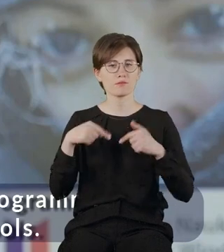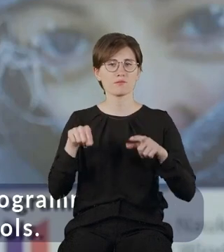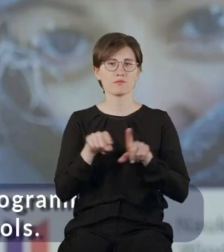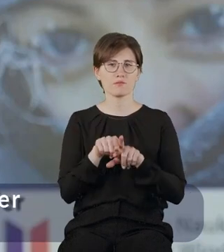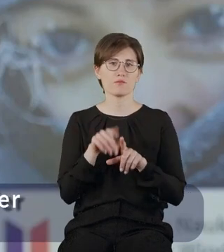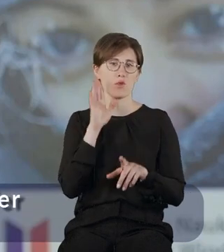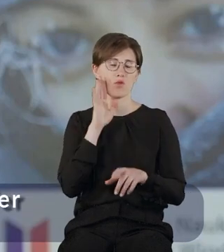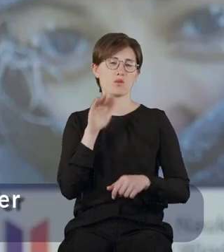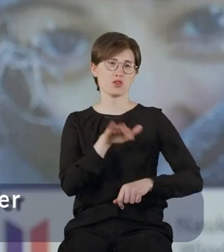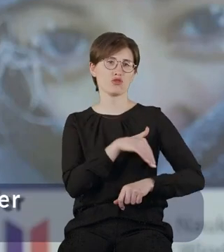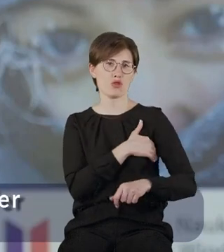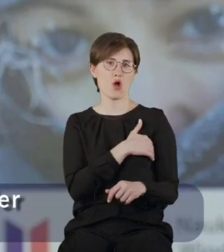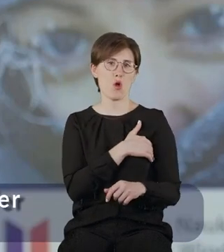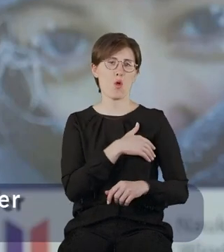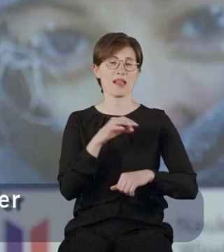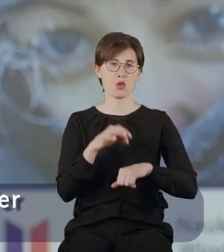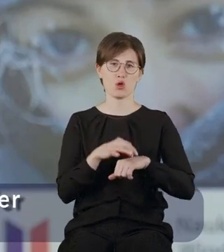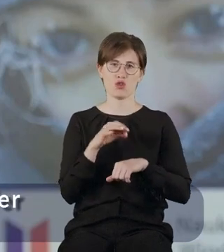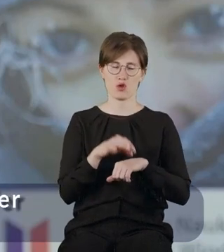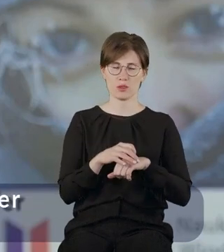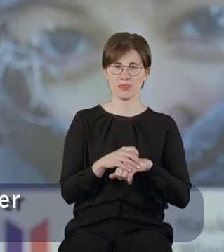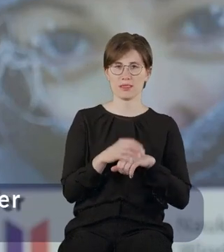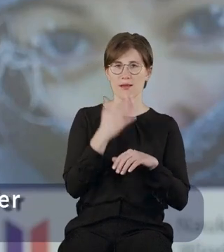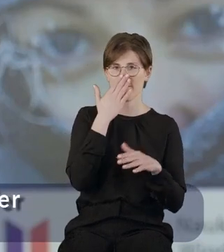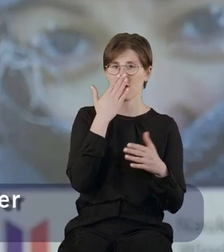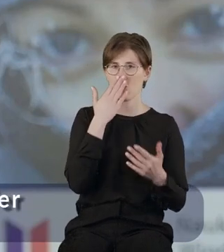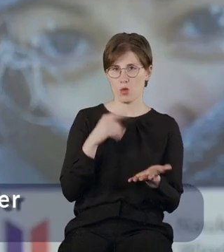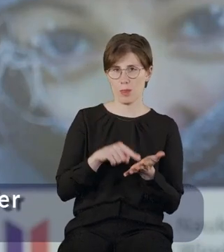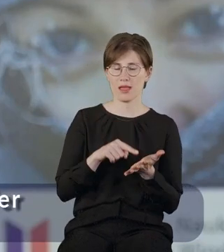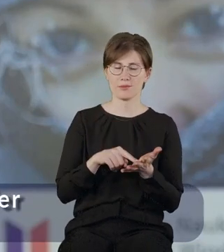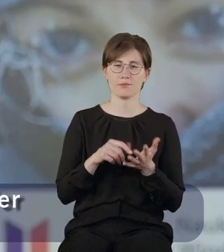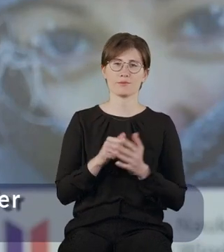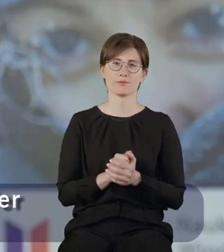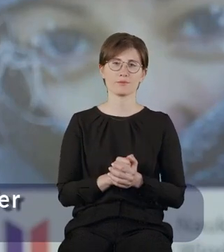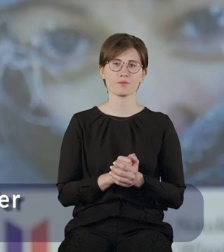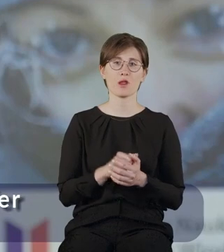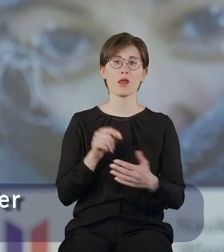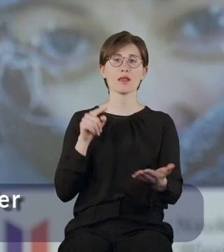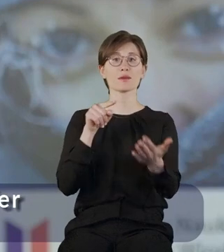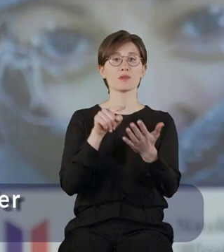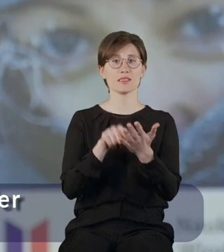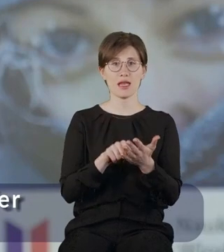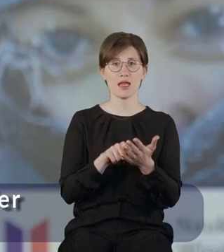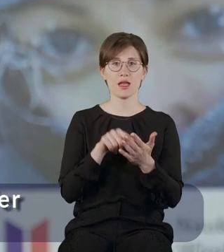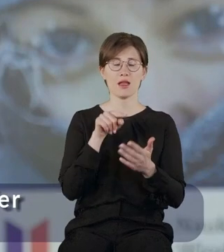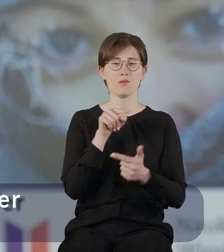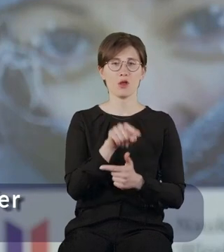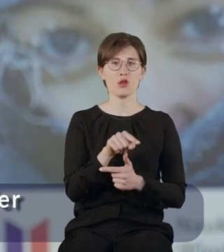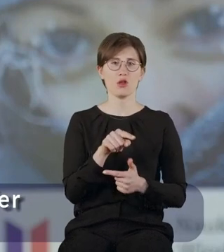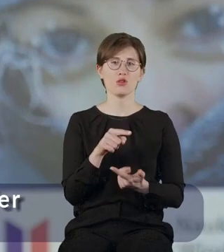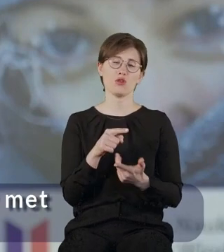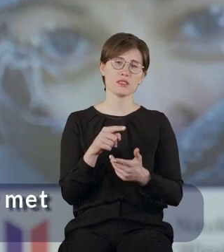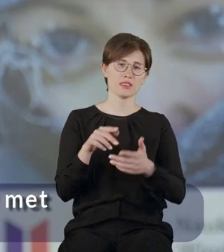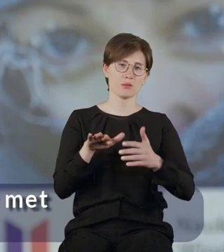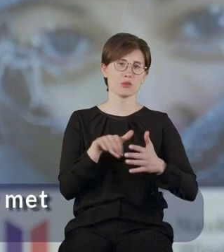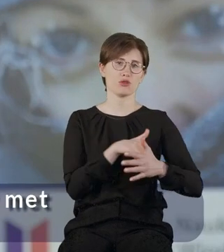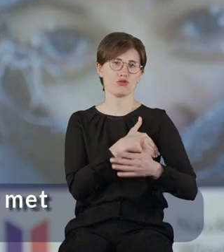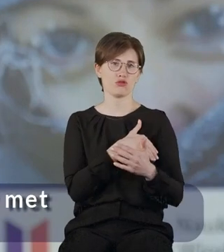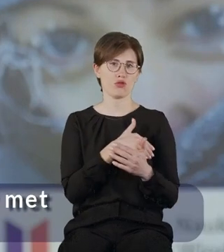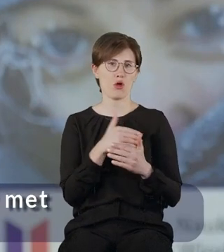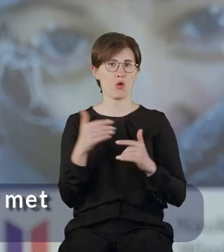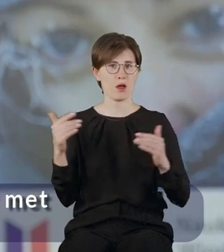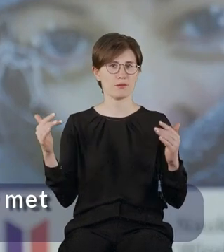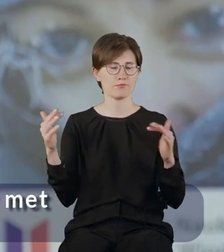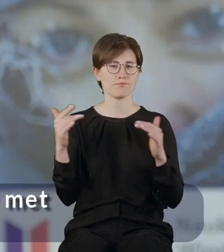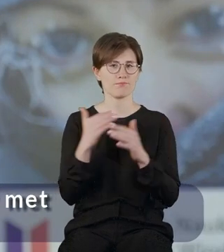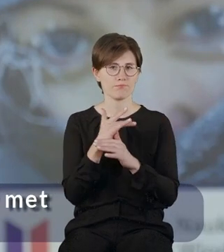szkół doktorskich. Z założenia te szkoły doktorskie mają być interdyscyplinarne, a